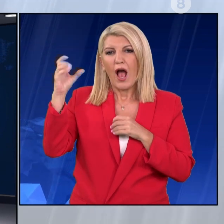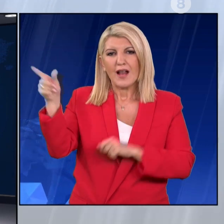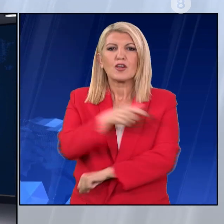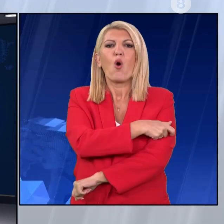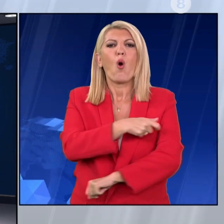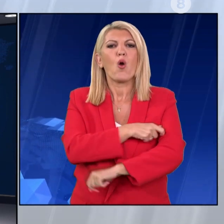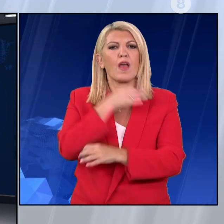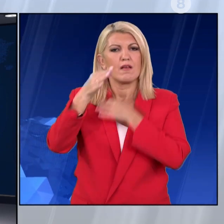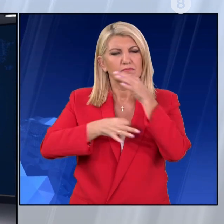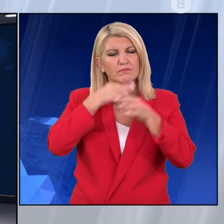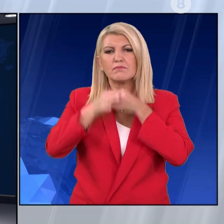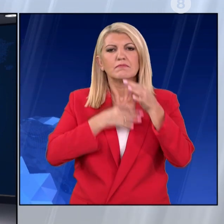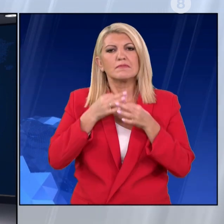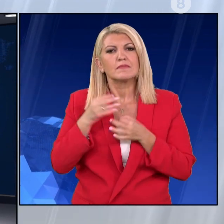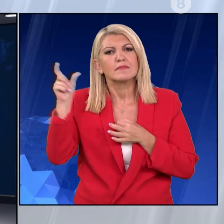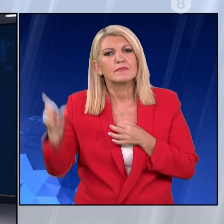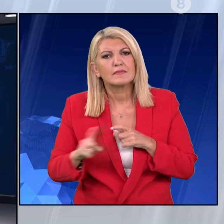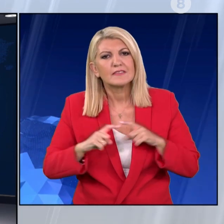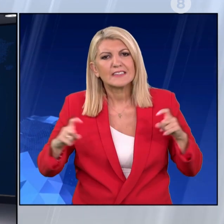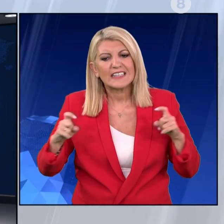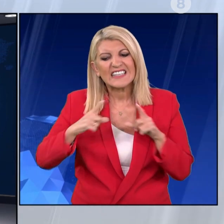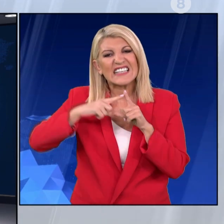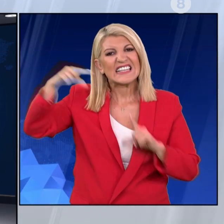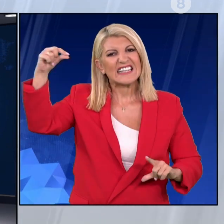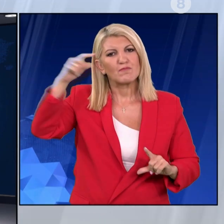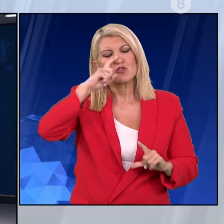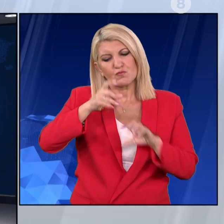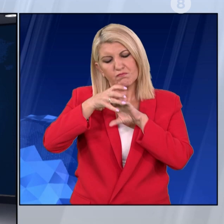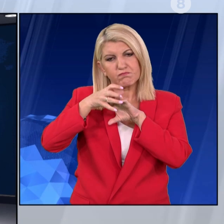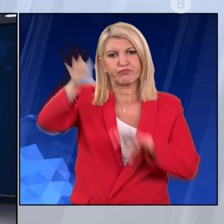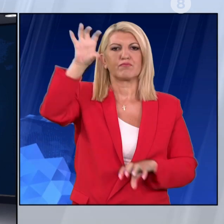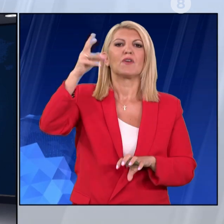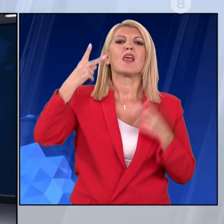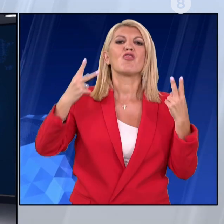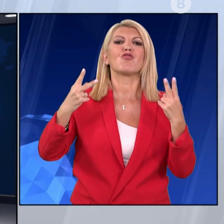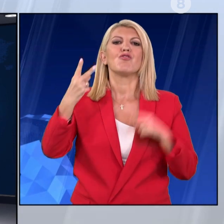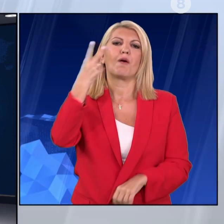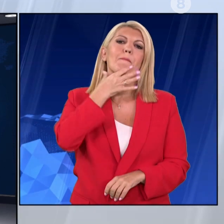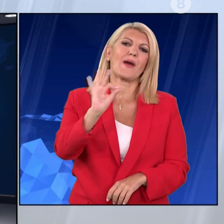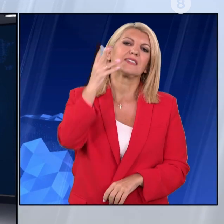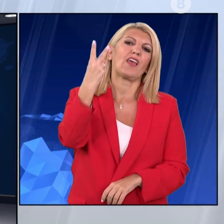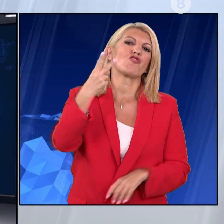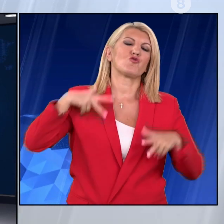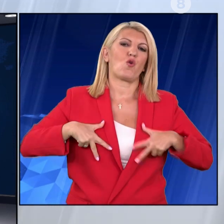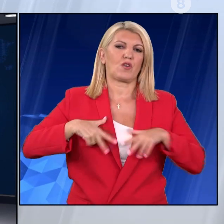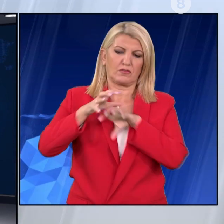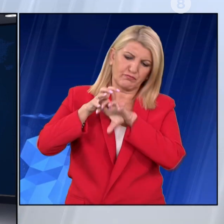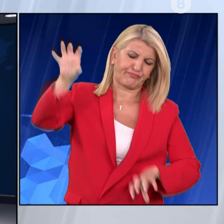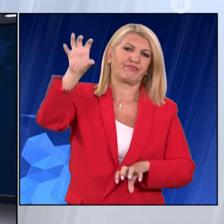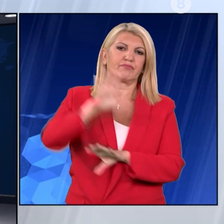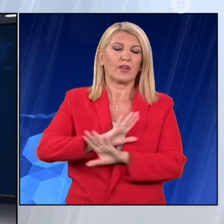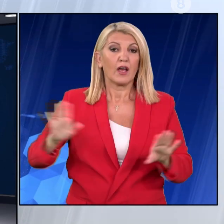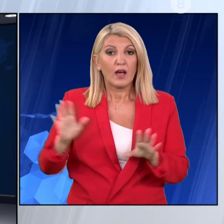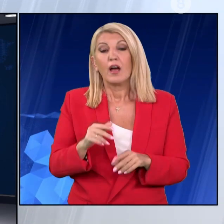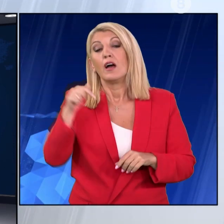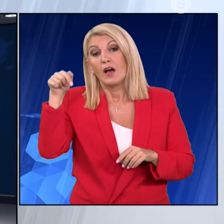κύπρο λίγες μόλις ώρες πριν από τη συνάντησή του με τον κυριάκο μητσοτάκη δημιούργησε νεφελώδες κλίμα η ελλάδα δεν πρόκειται να